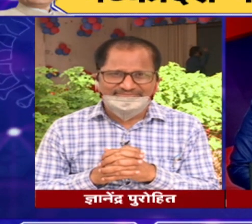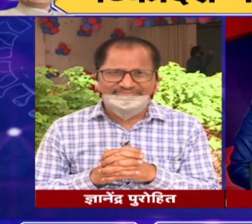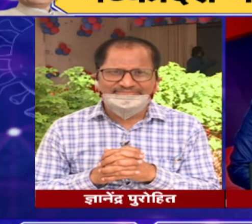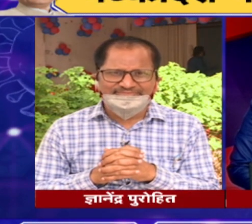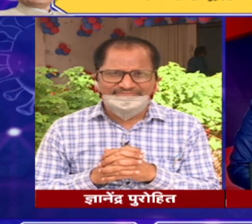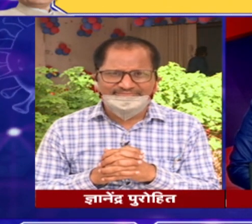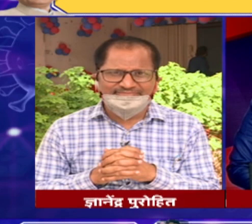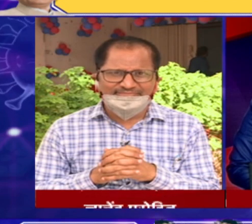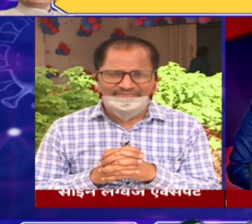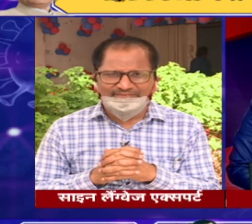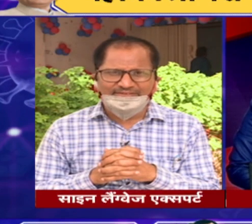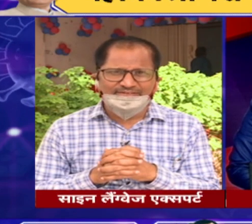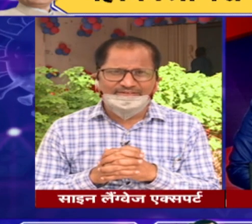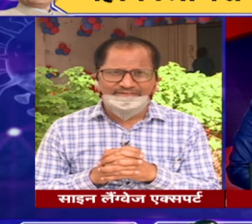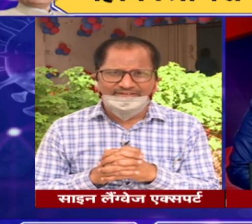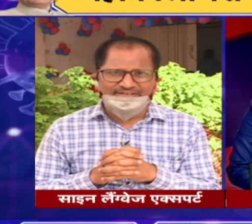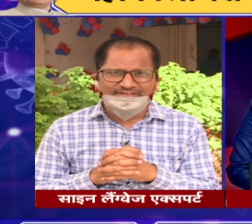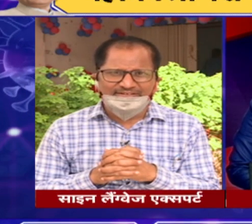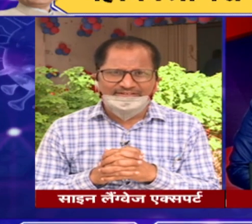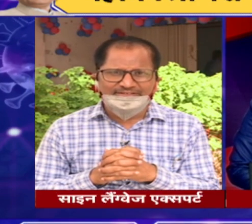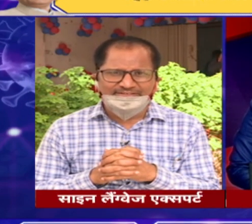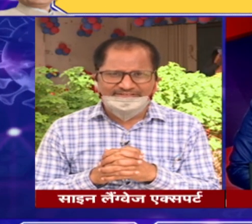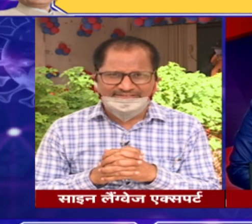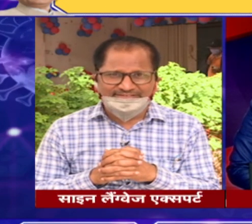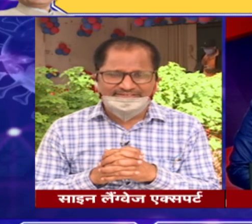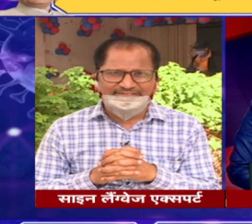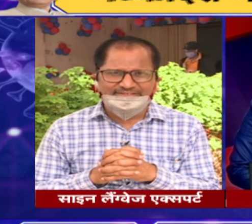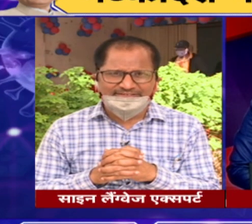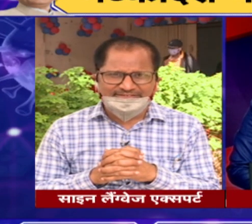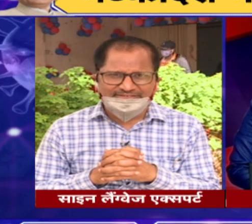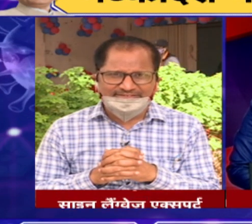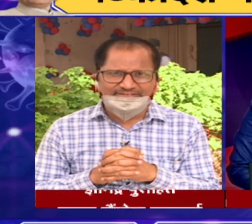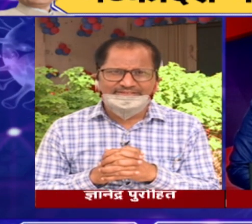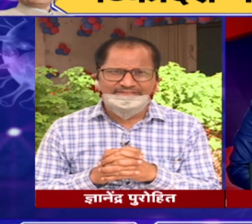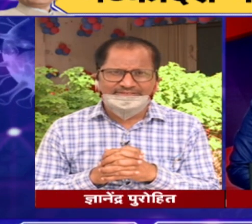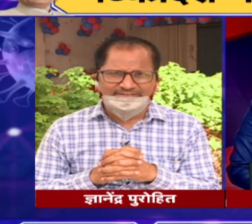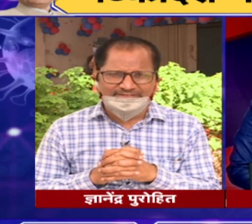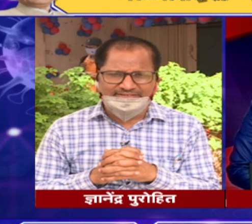मैं आपको आपके माध्यम से मैं